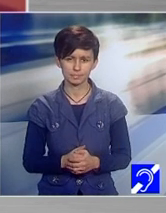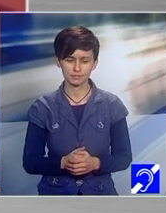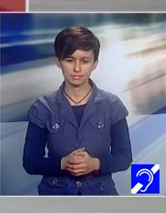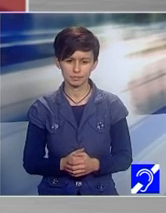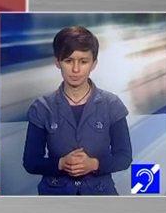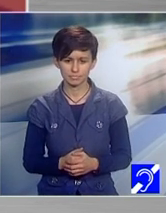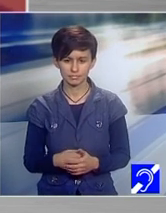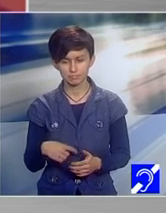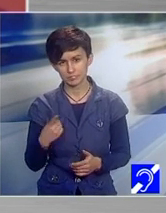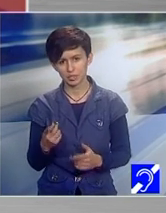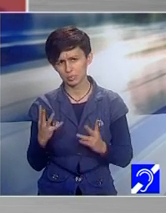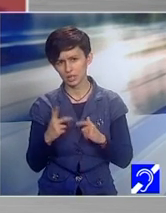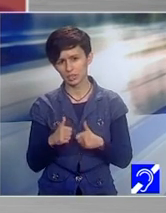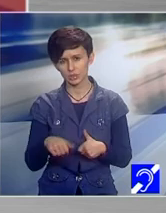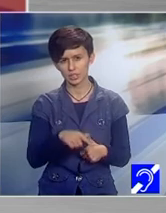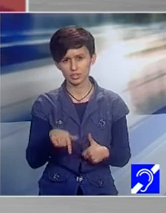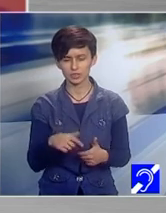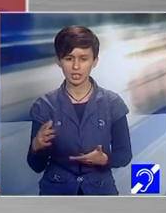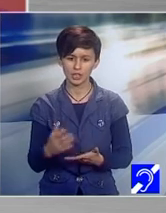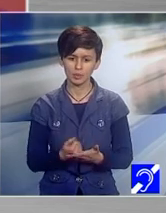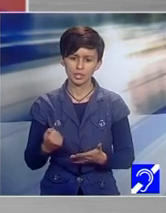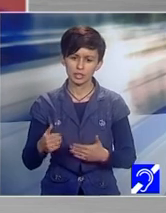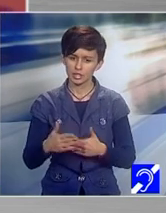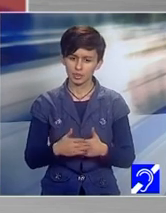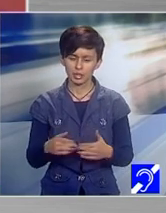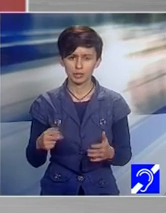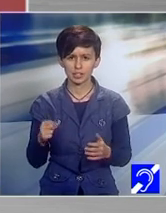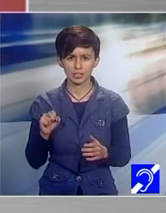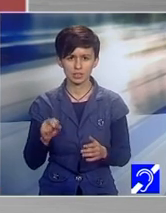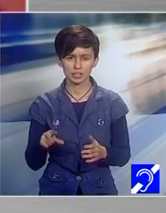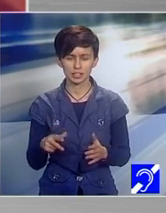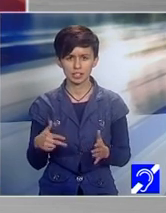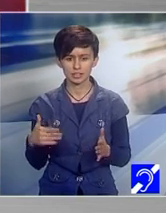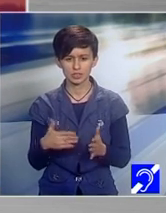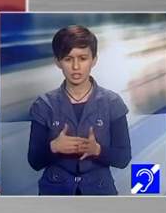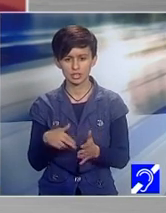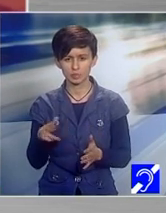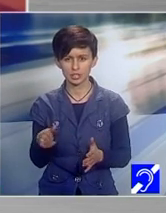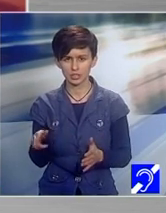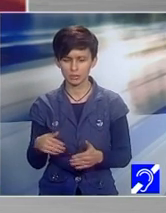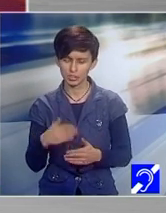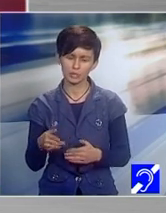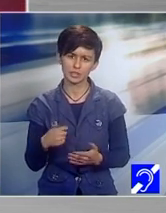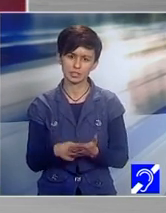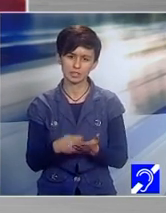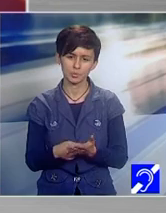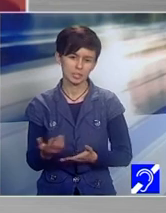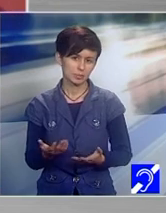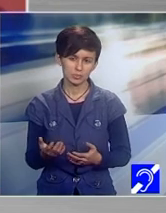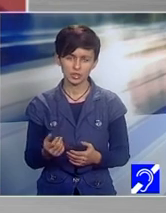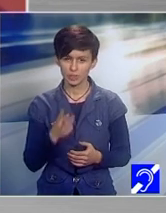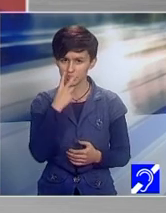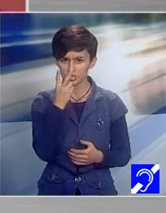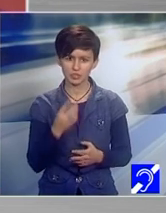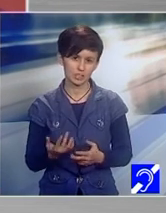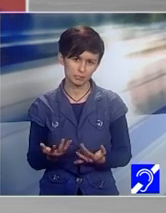Și după socotelile noastre s-au încasat aproape de 30.000 de euro. Mai urmează să mai intre ceva, mai urmează să facem plățile, sigur, să vedem cu cât rămânem.